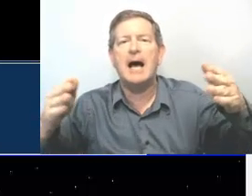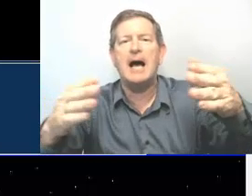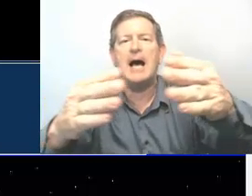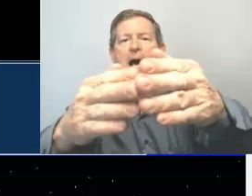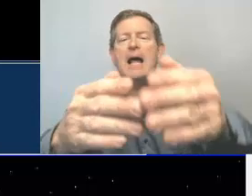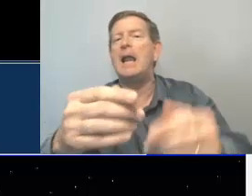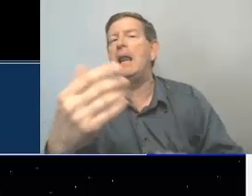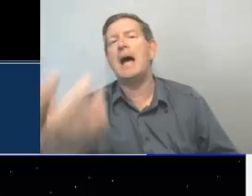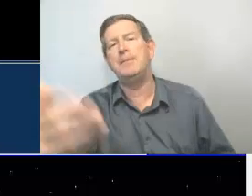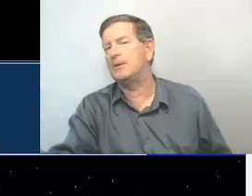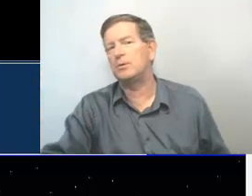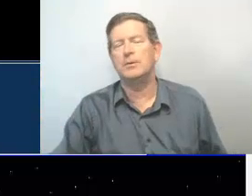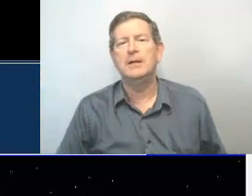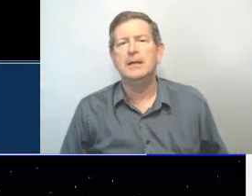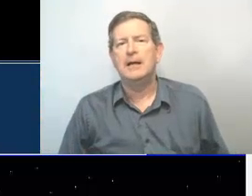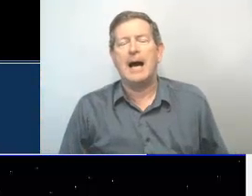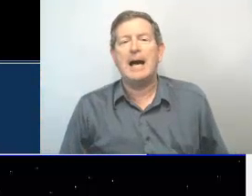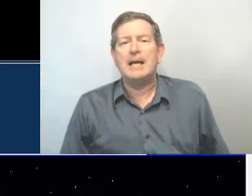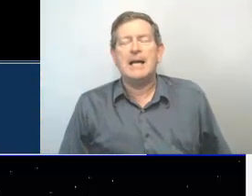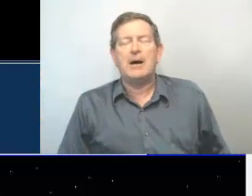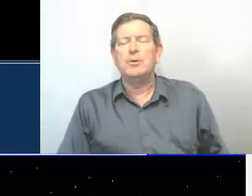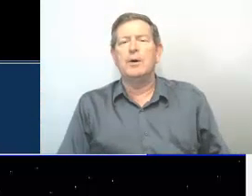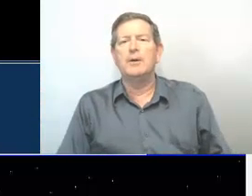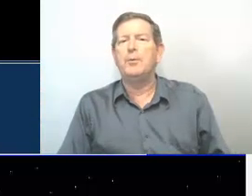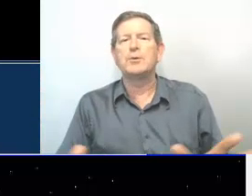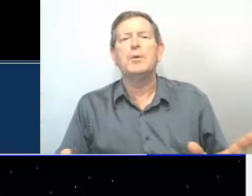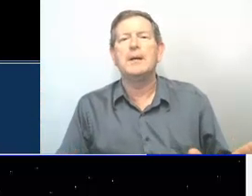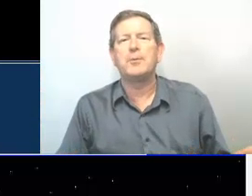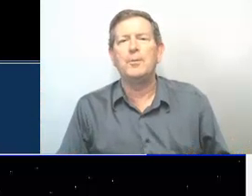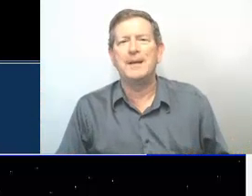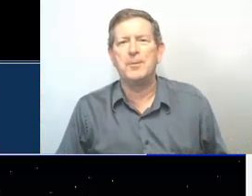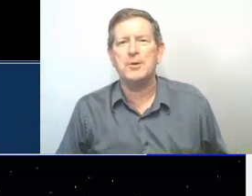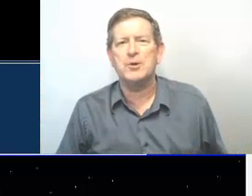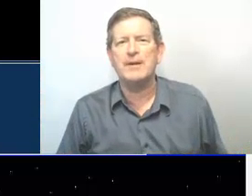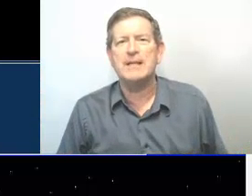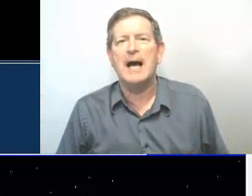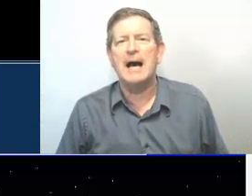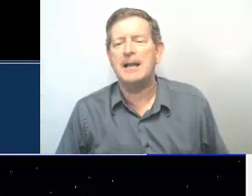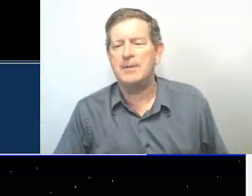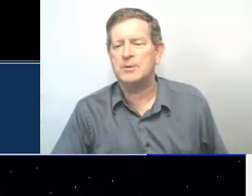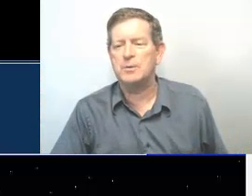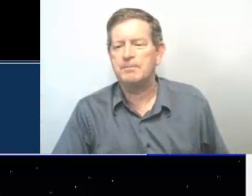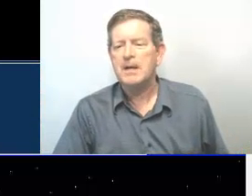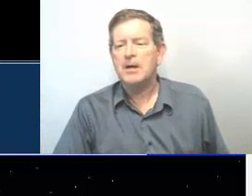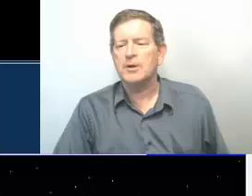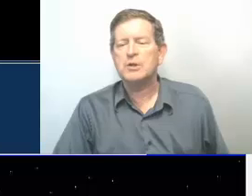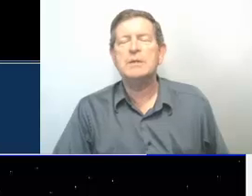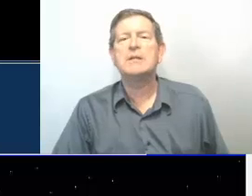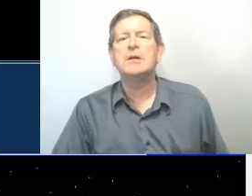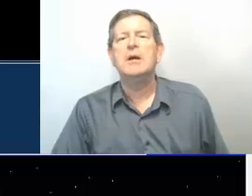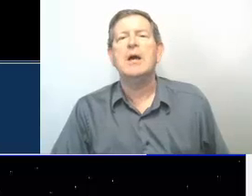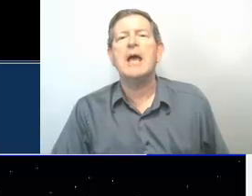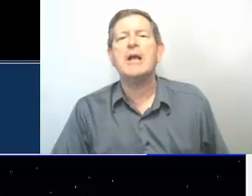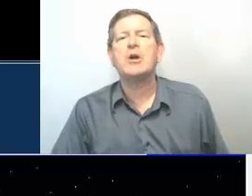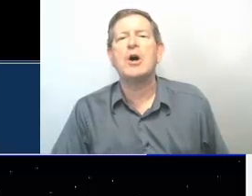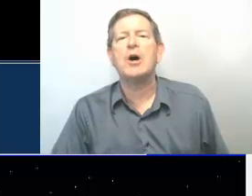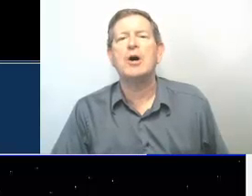vais à la maison. À et là ne pose aucun problème. Donc, je vais à la maison.